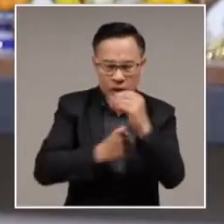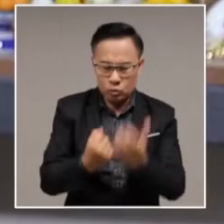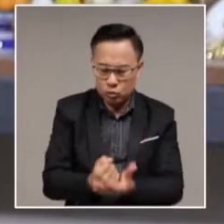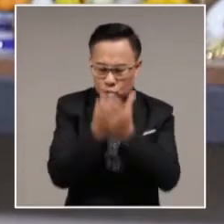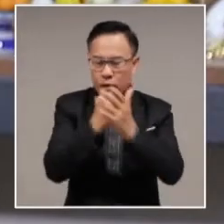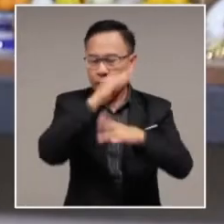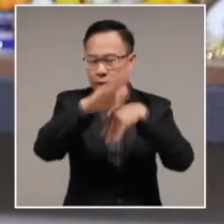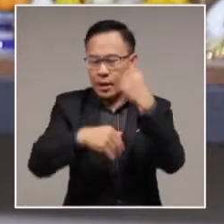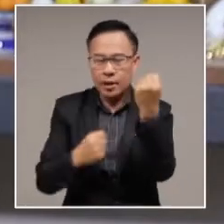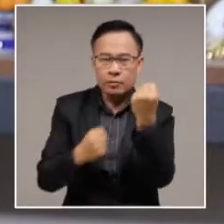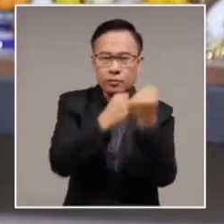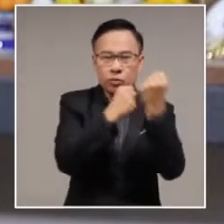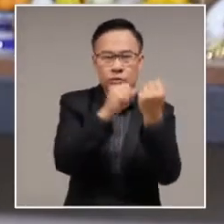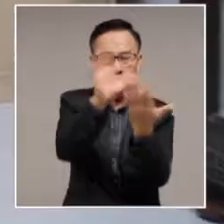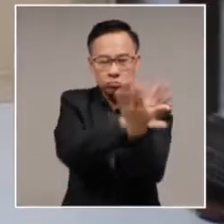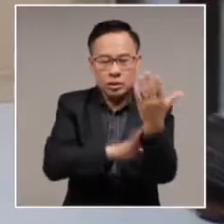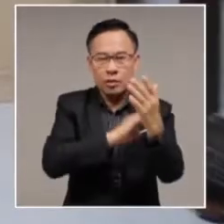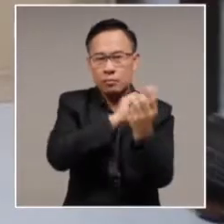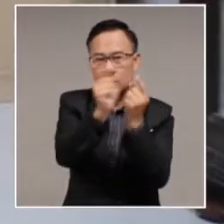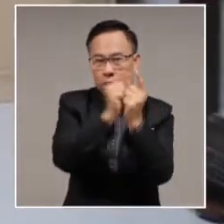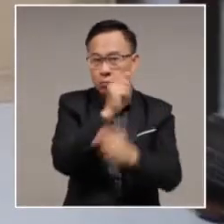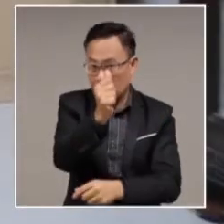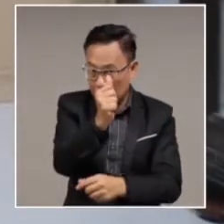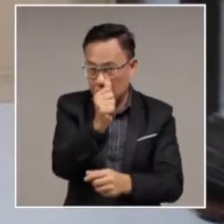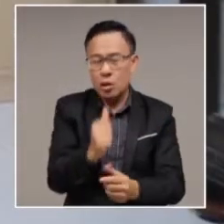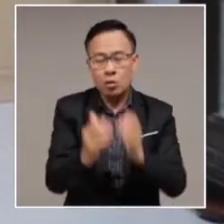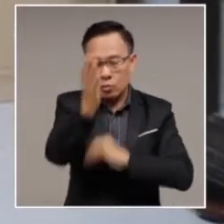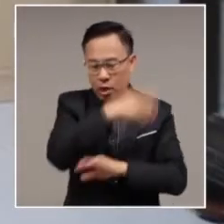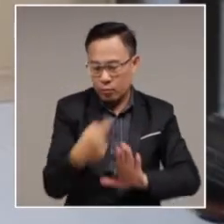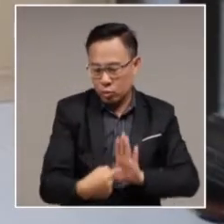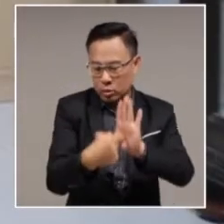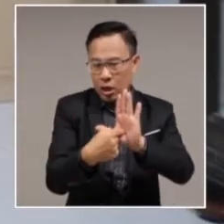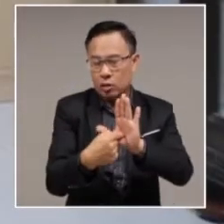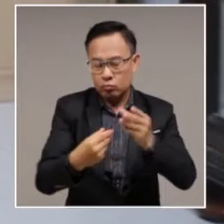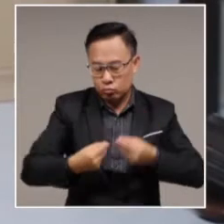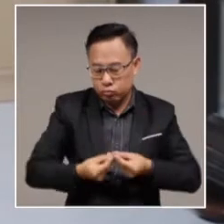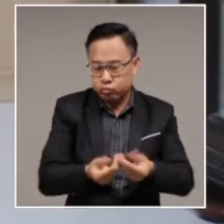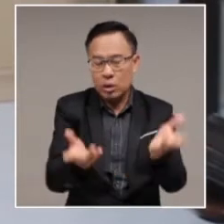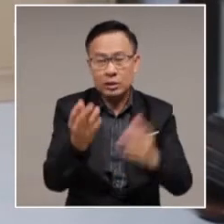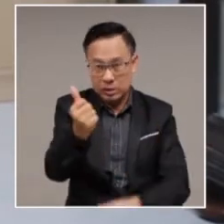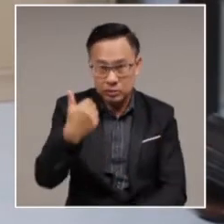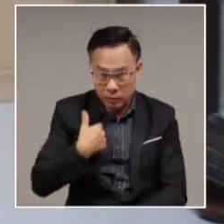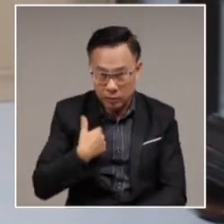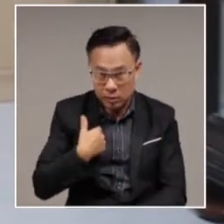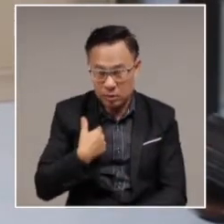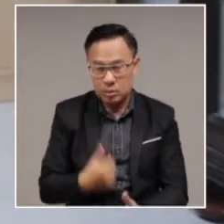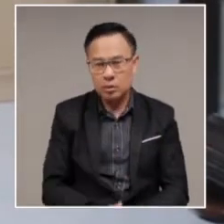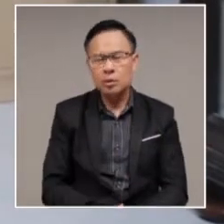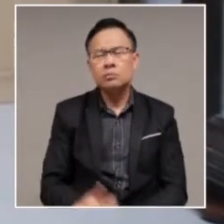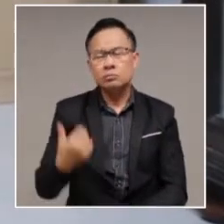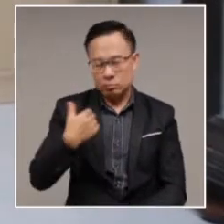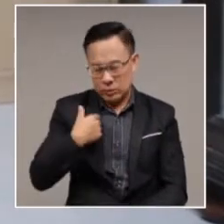ทุกวันนี้เนี่ยสามารถที่จะเข้ามาเป็นแรงขับเคลื่อนสังคมหรือว่าสร้างแรงบันดาลใจหรือเป็นตัวอย่างที่ดีให้กับคนปกติทั่วไปได้มากน้อยแค่ไหน